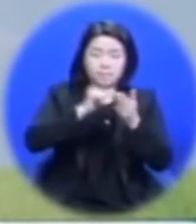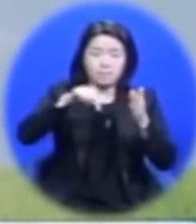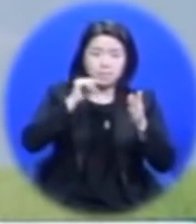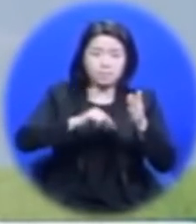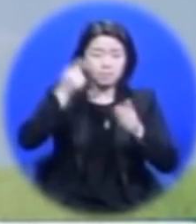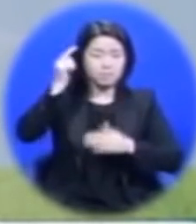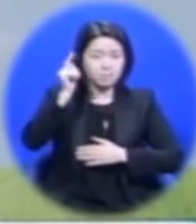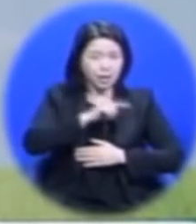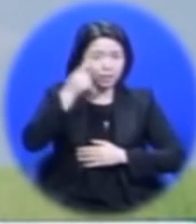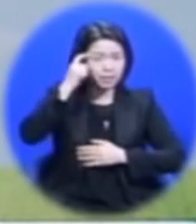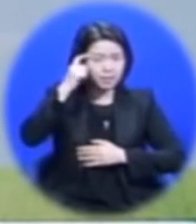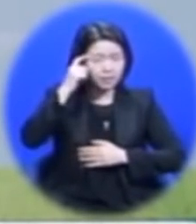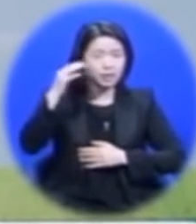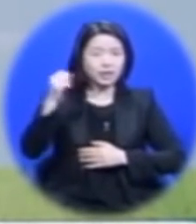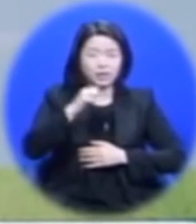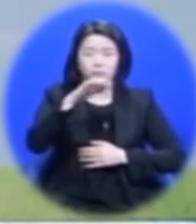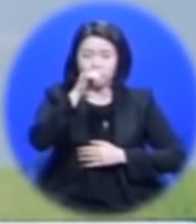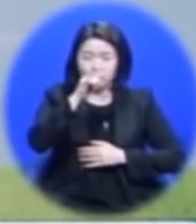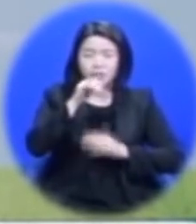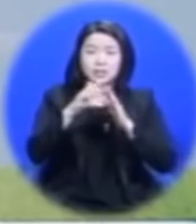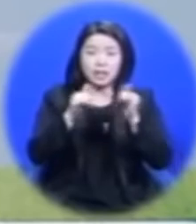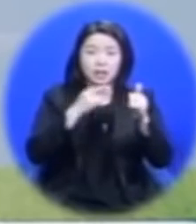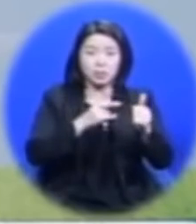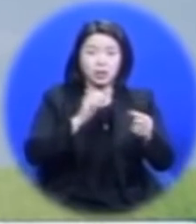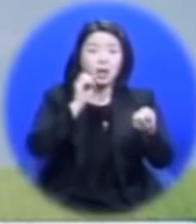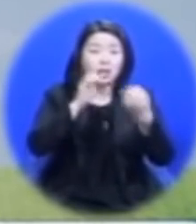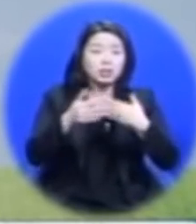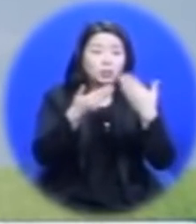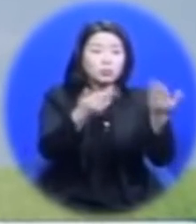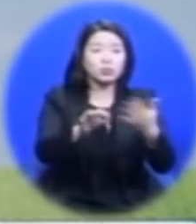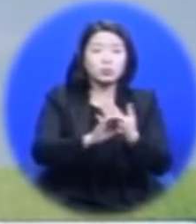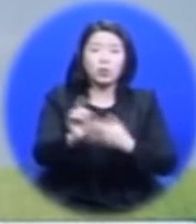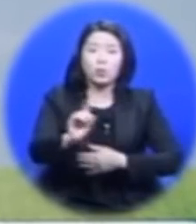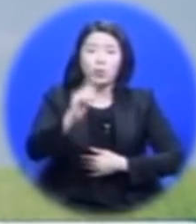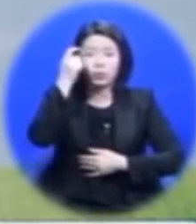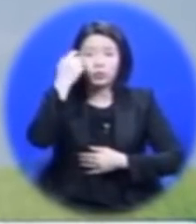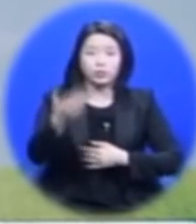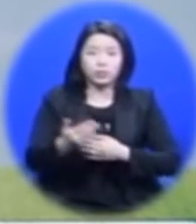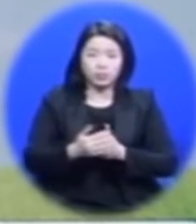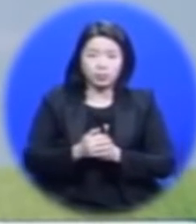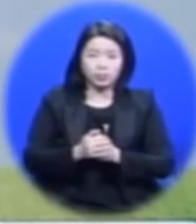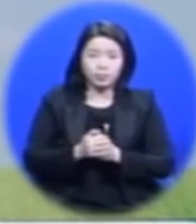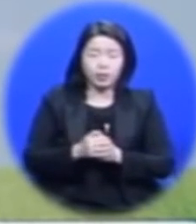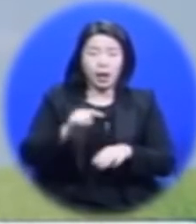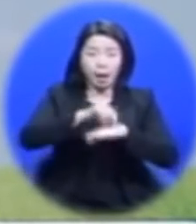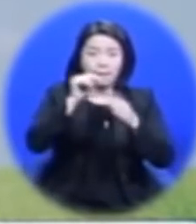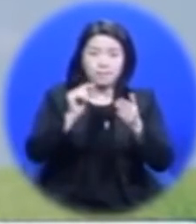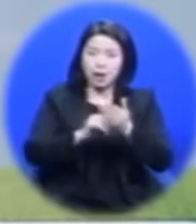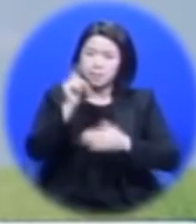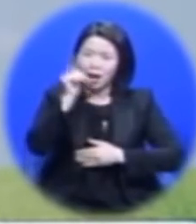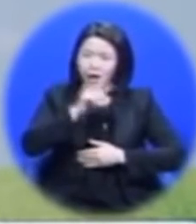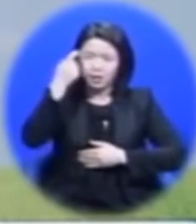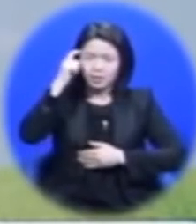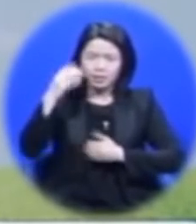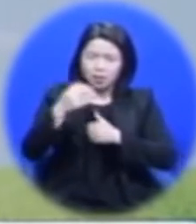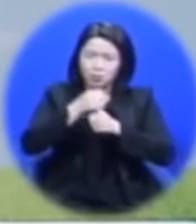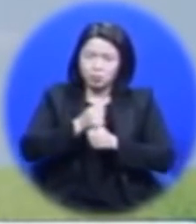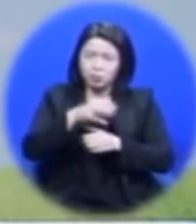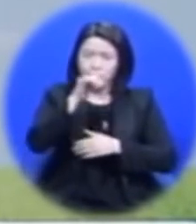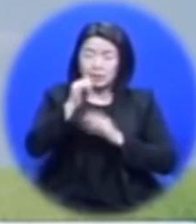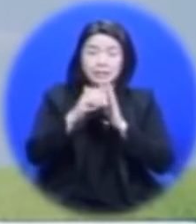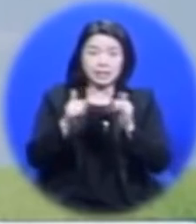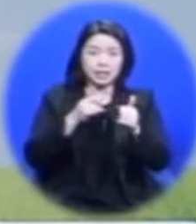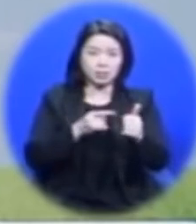있는 사람에게 하나님이 응답해 주시면 어떻게 되겠어요? 마음에 악한 생각을 품고 있는